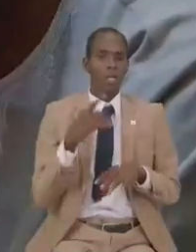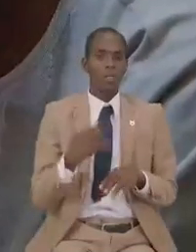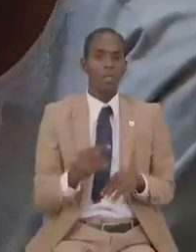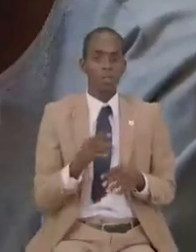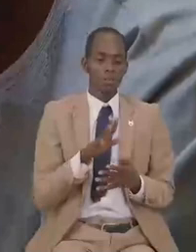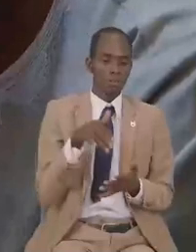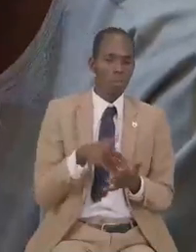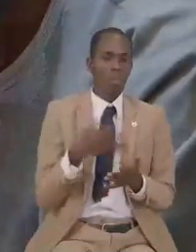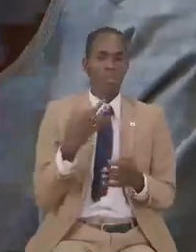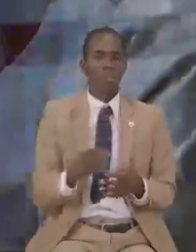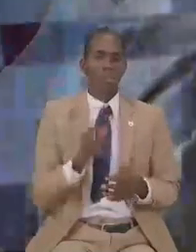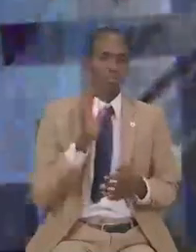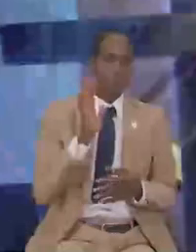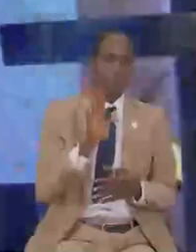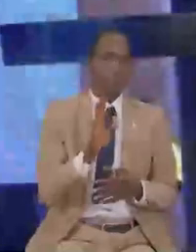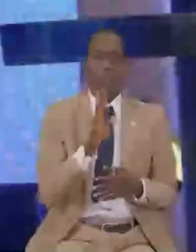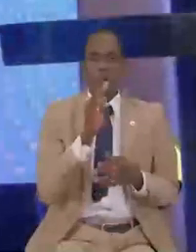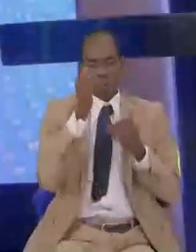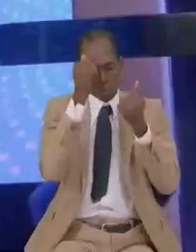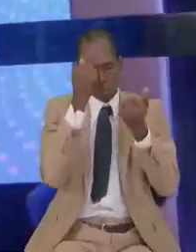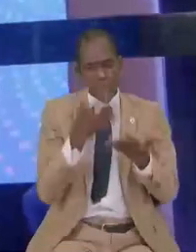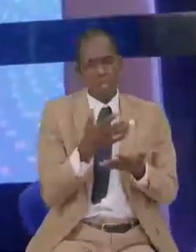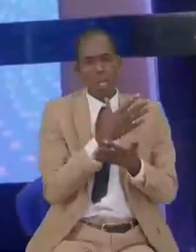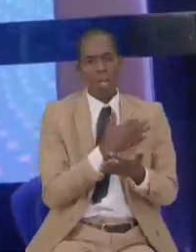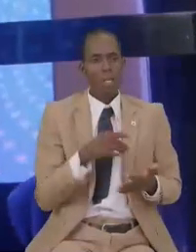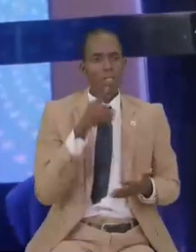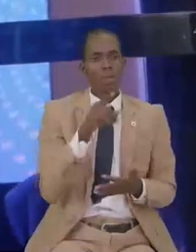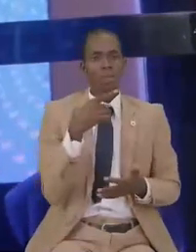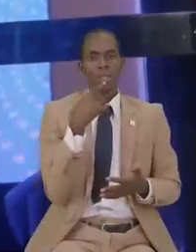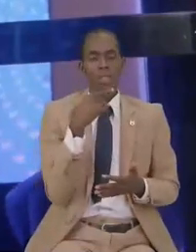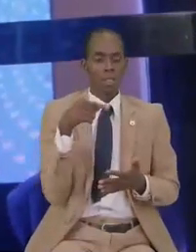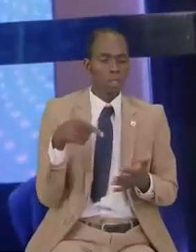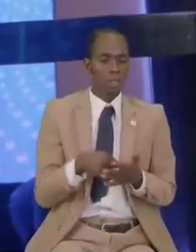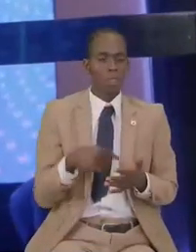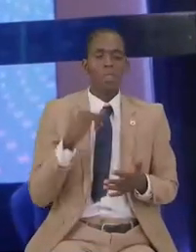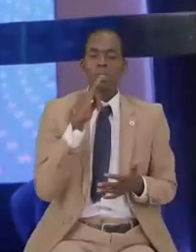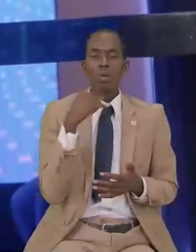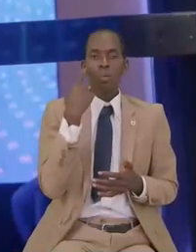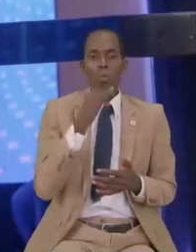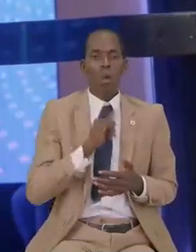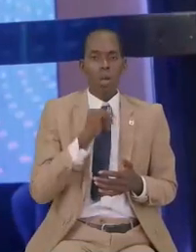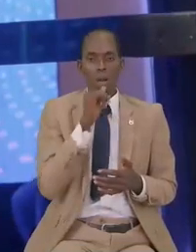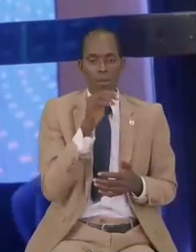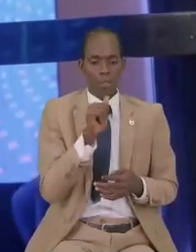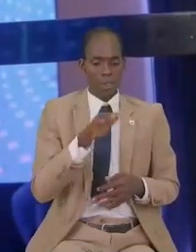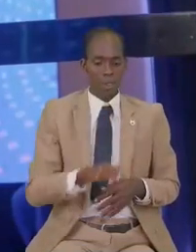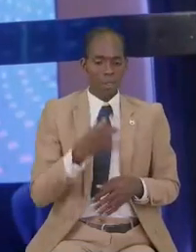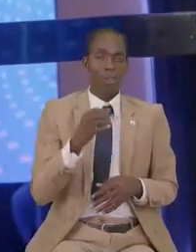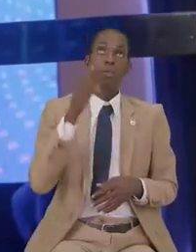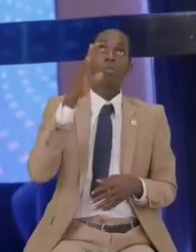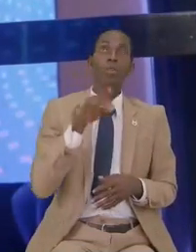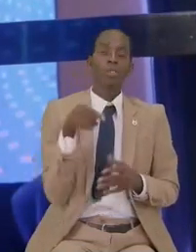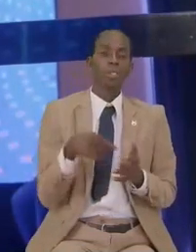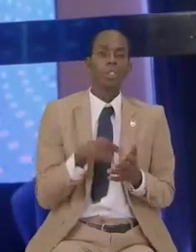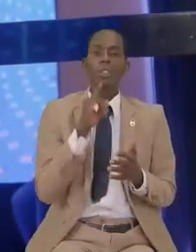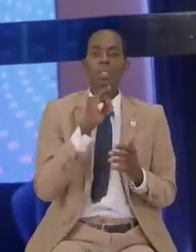de votre vie. Et tu dis, voici celui que je suis, un enfant de Dieu. Voici comment je vais mener